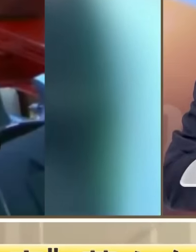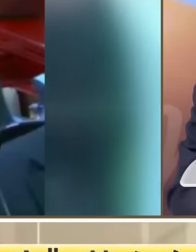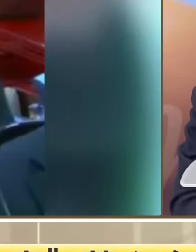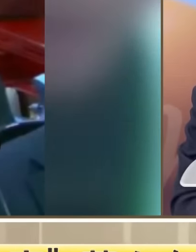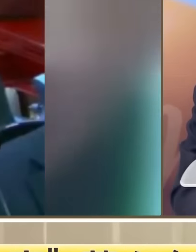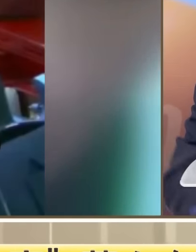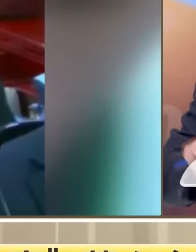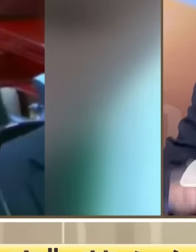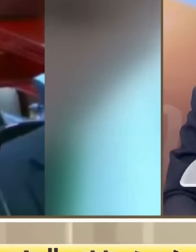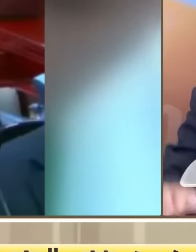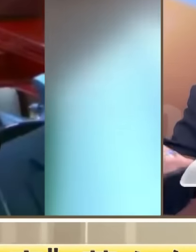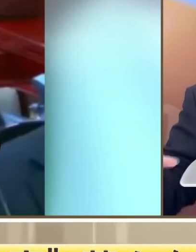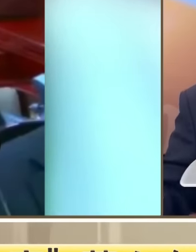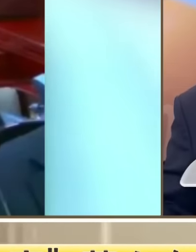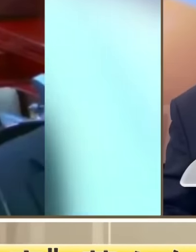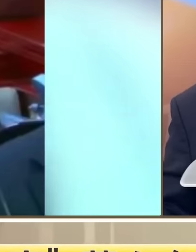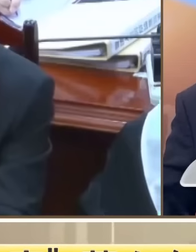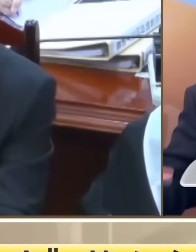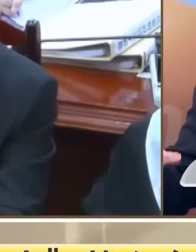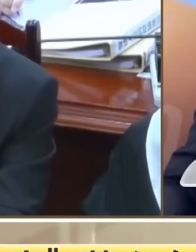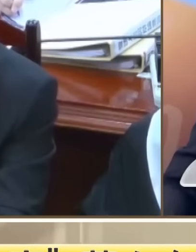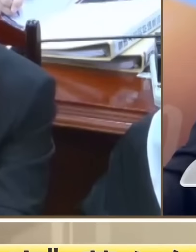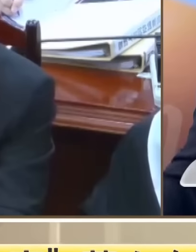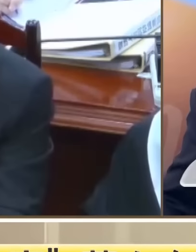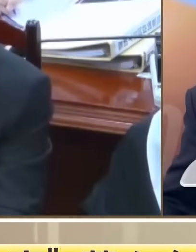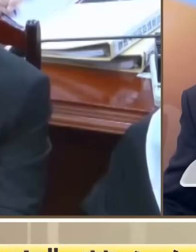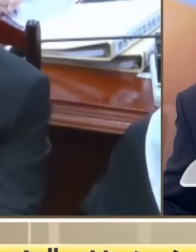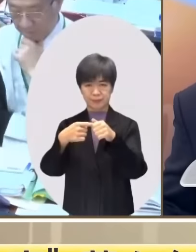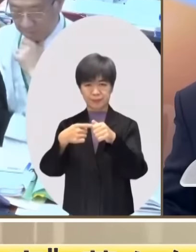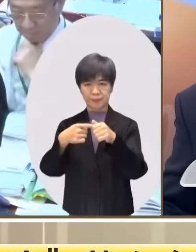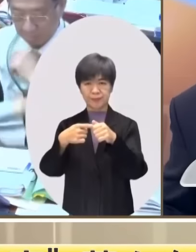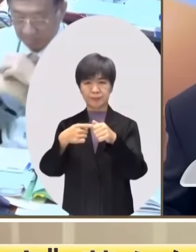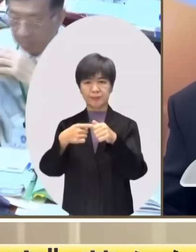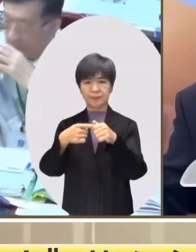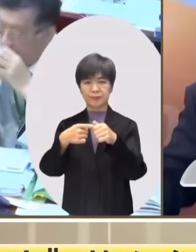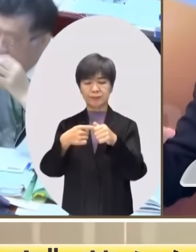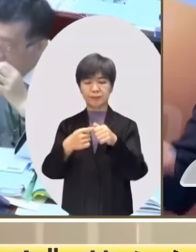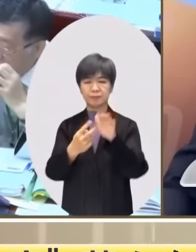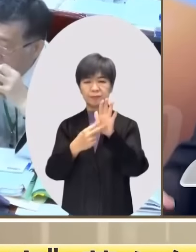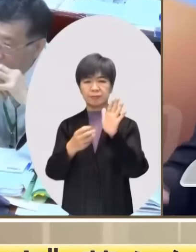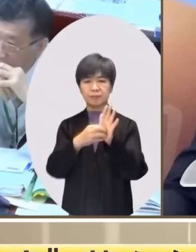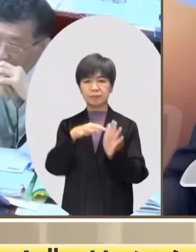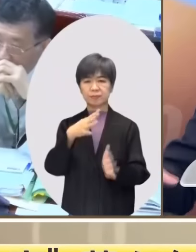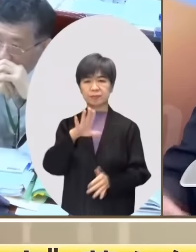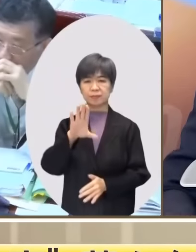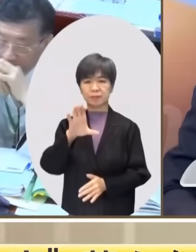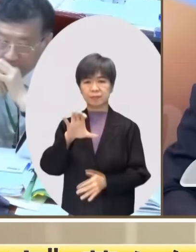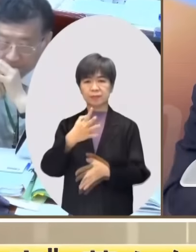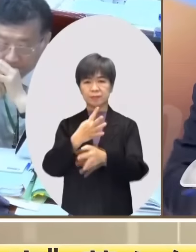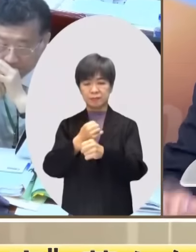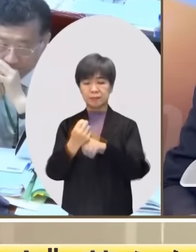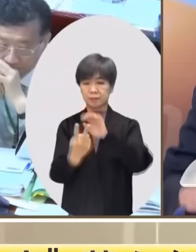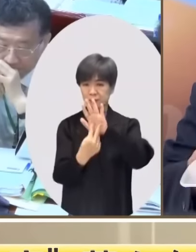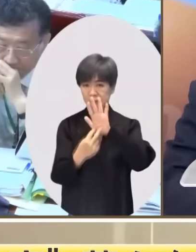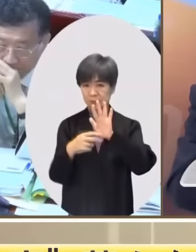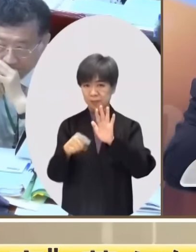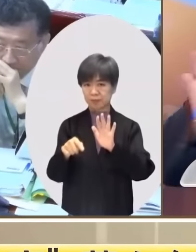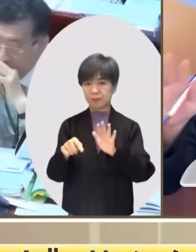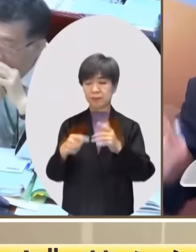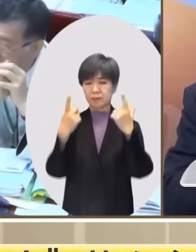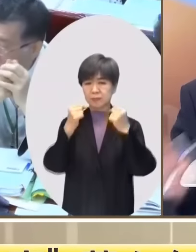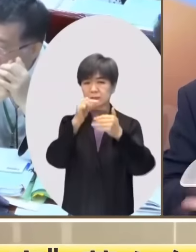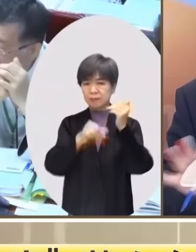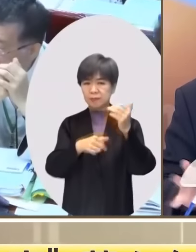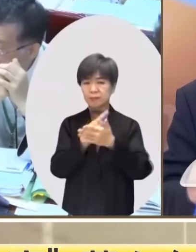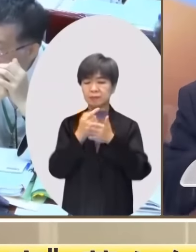么黄国昌或者是之前吴宗宪被德国之声问到反质询没能力回答，到今天叶庆元在、法庭上面再继续